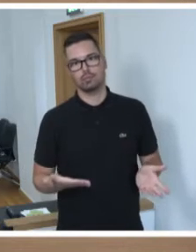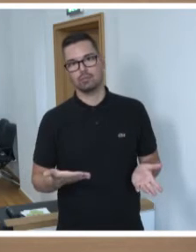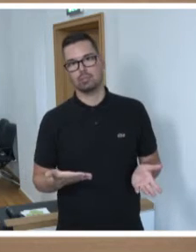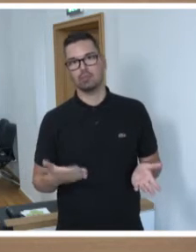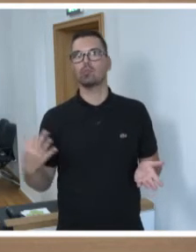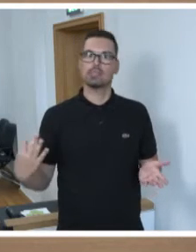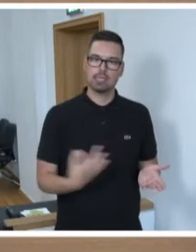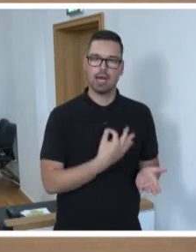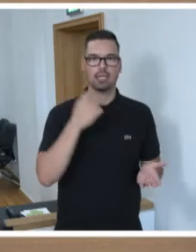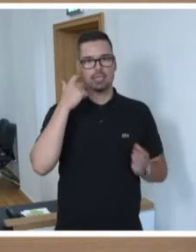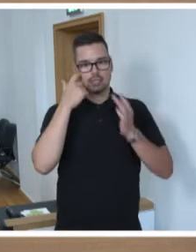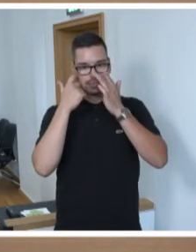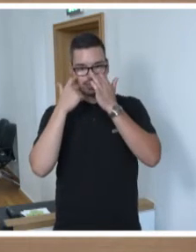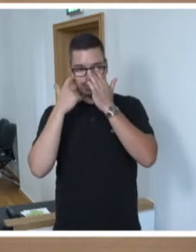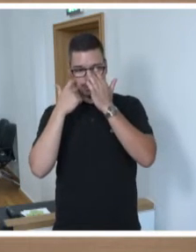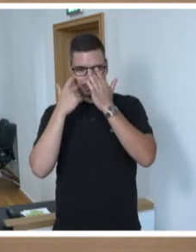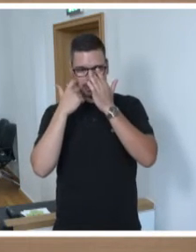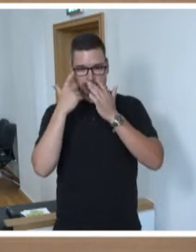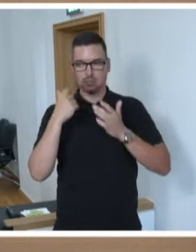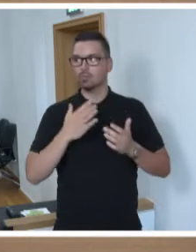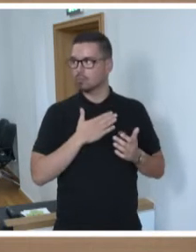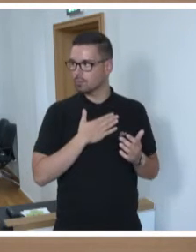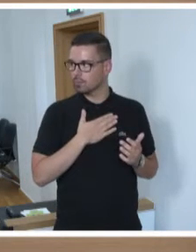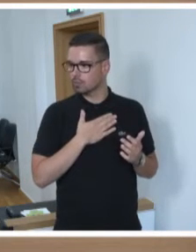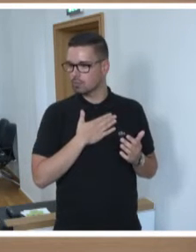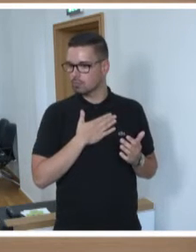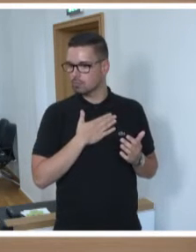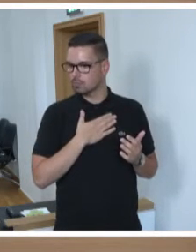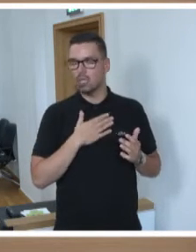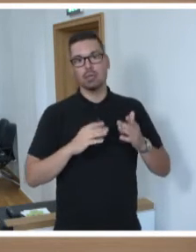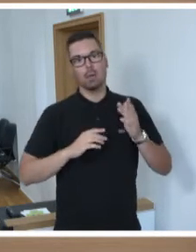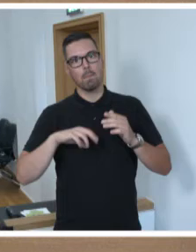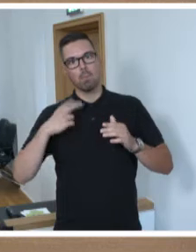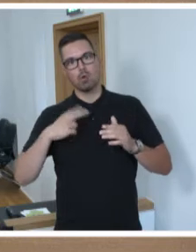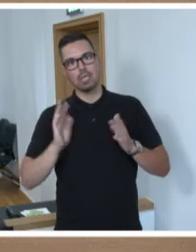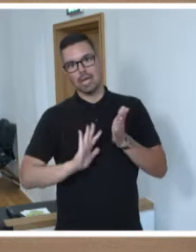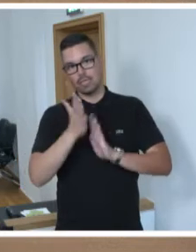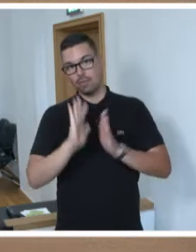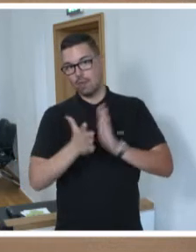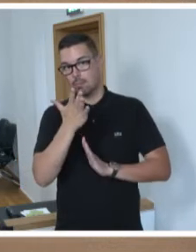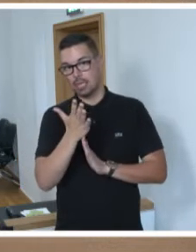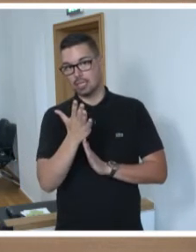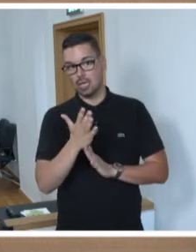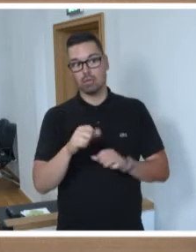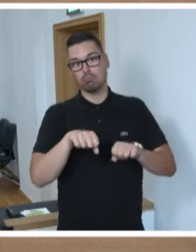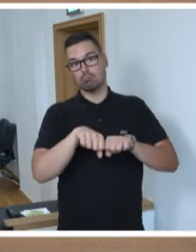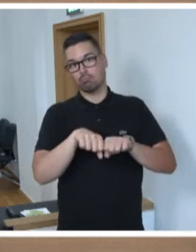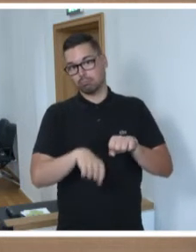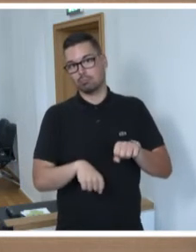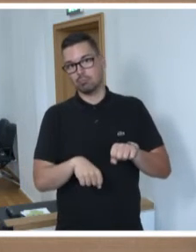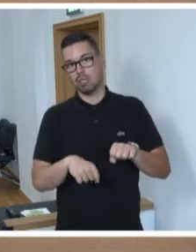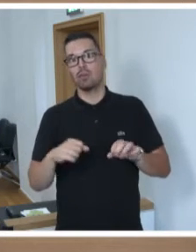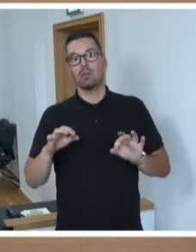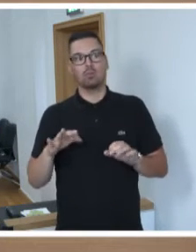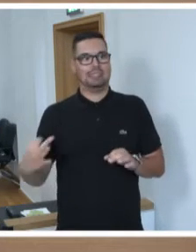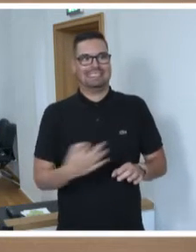des Saarlandes ist. Und wer mutwillig und ideologiegetrieben modernen Verbrennern den Garaus macht, der hat massive Folgewirkungen für das